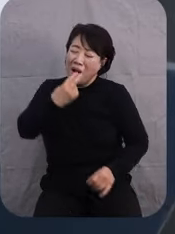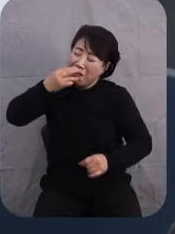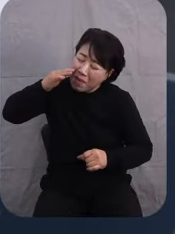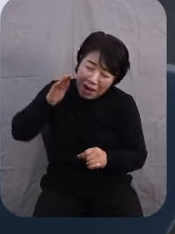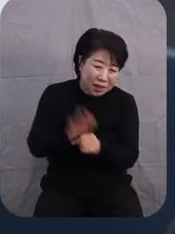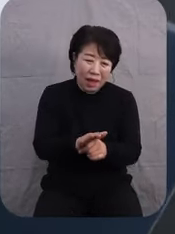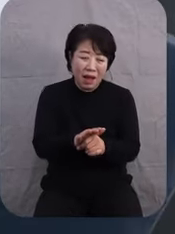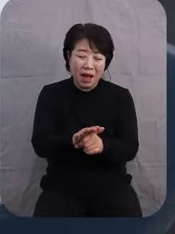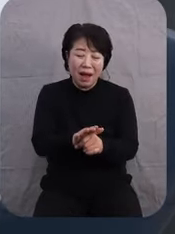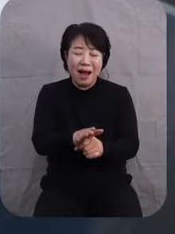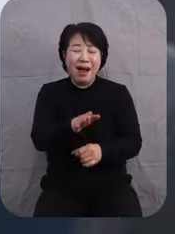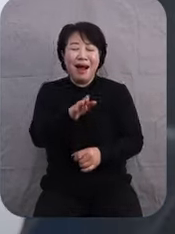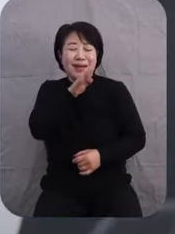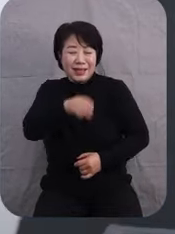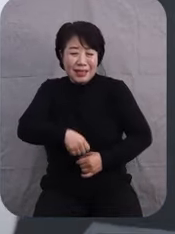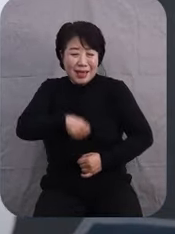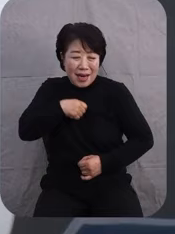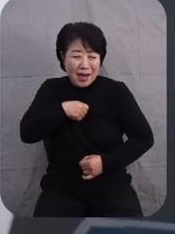진실을 가려달라!